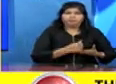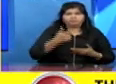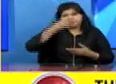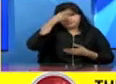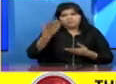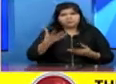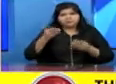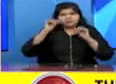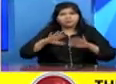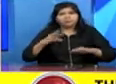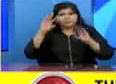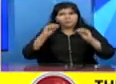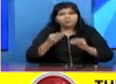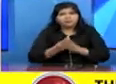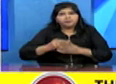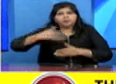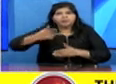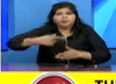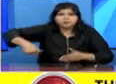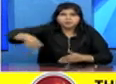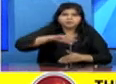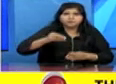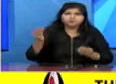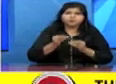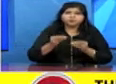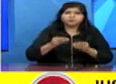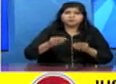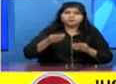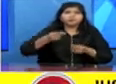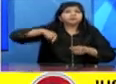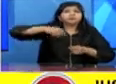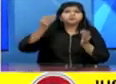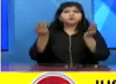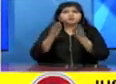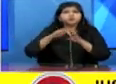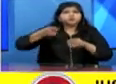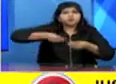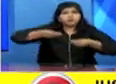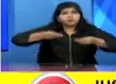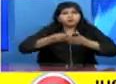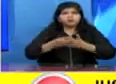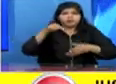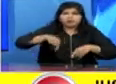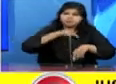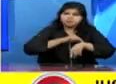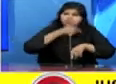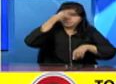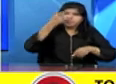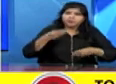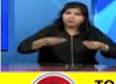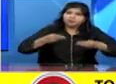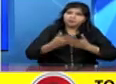करते हैं। जरा आप अपने पड़ोस में मौजूद छोटी परचून की दुकान के बारे में सोचिए। आज के इस कठिन समय में वो दुकानदार